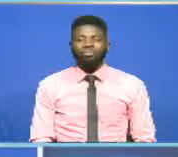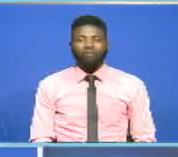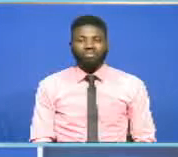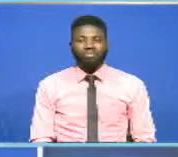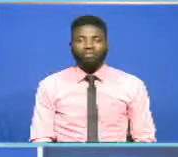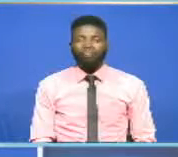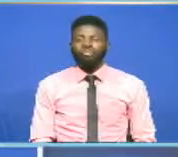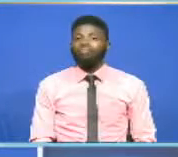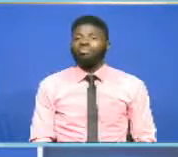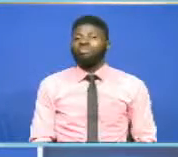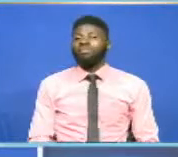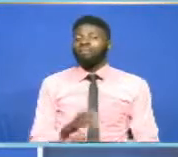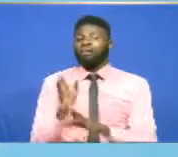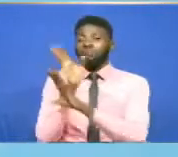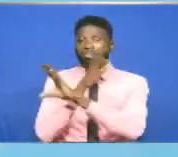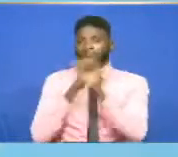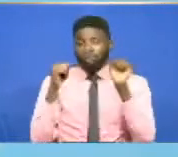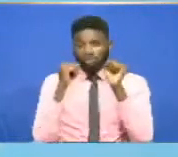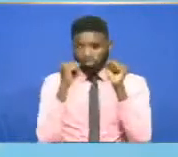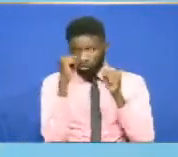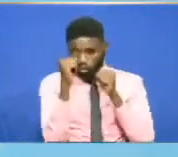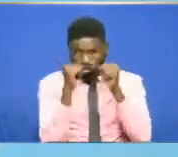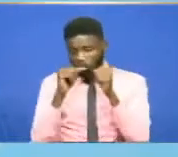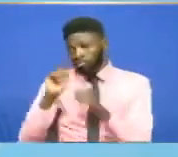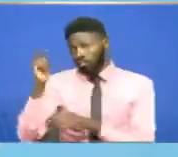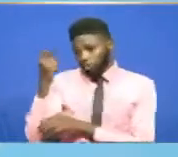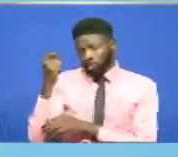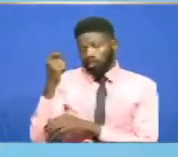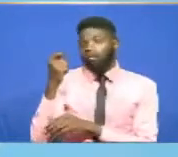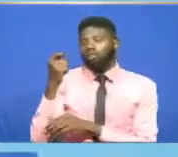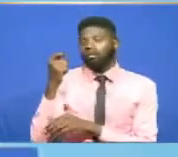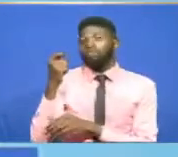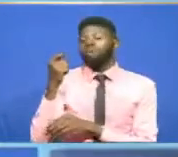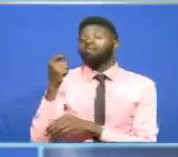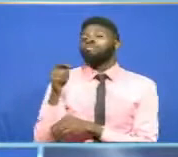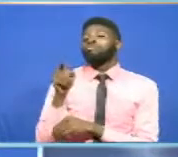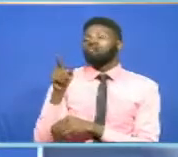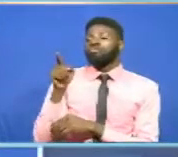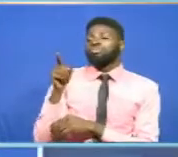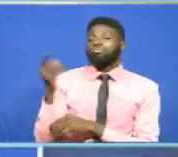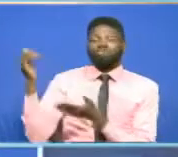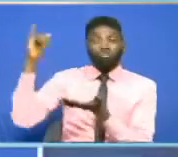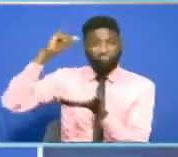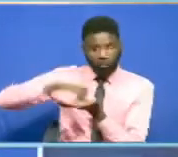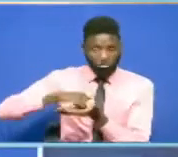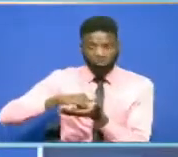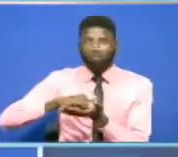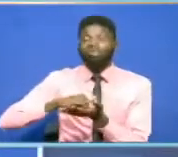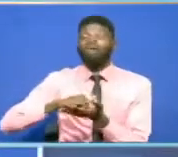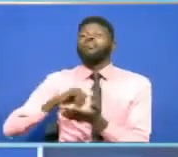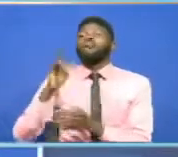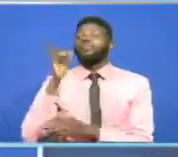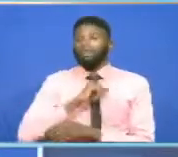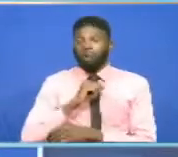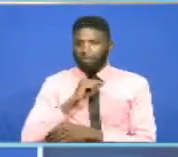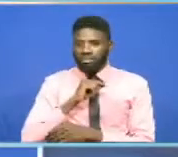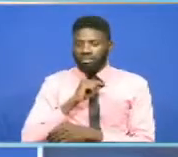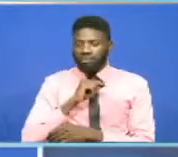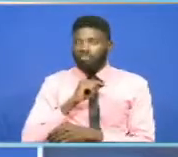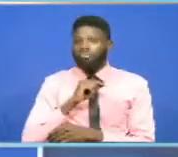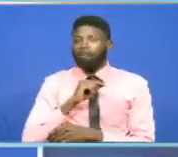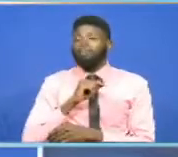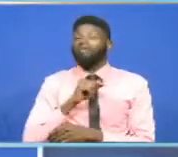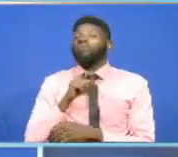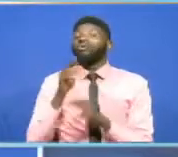Rais wa shirikisho la ndondi duniani Umar Kremlev wa Urusi amewasili humu nchini hii leo kwa ziara ya siku mbili pamoja na rais